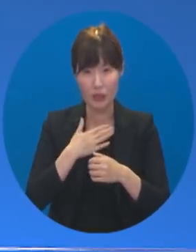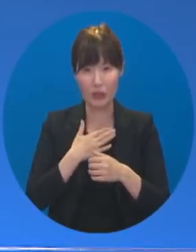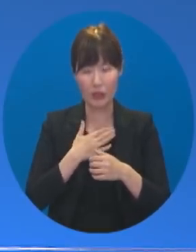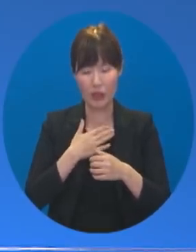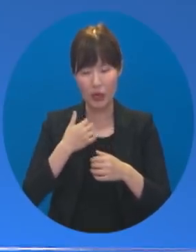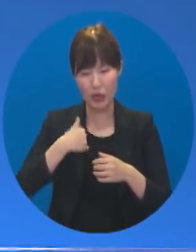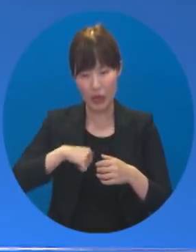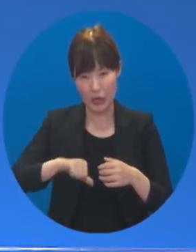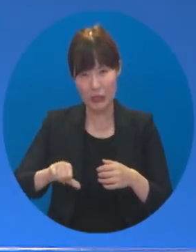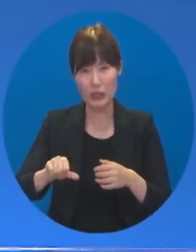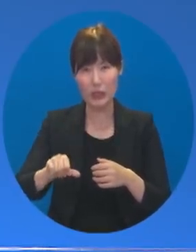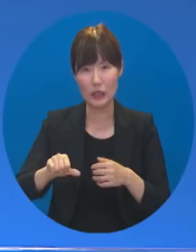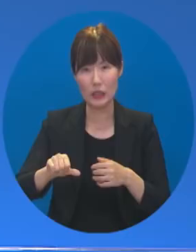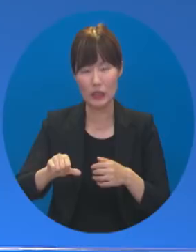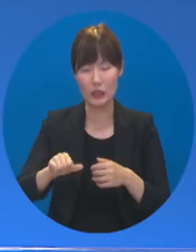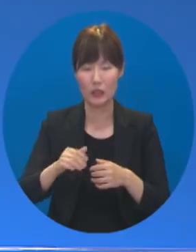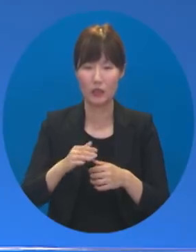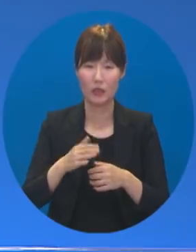원기가 네 아들이잖아.